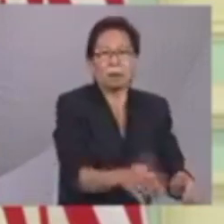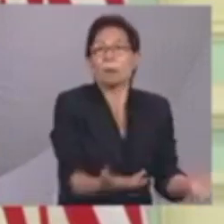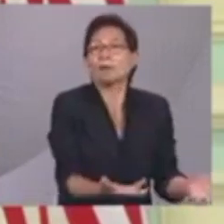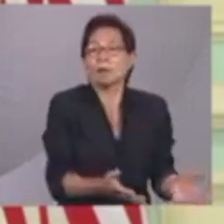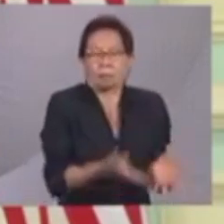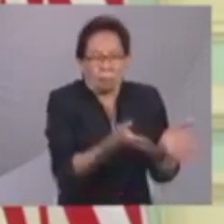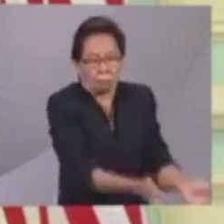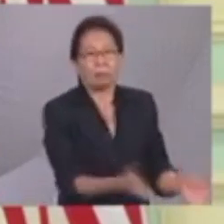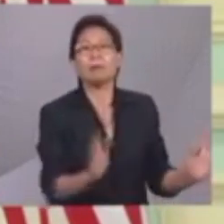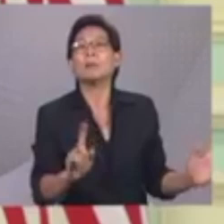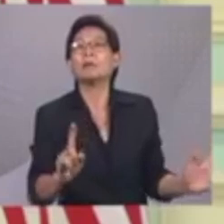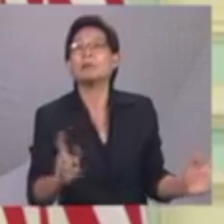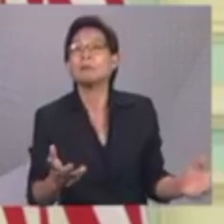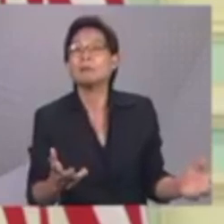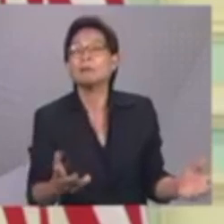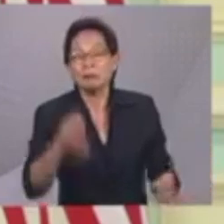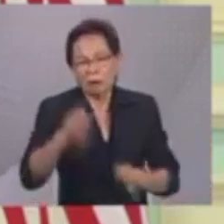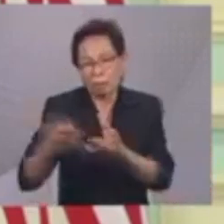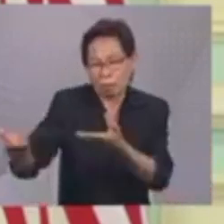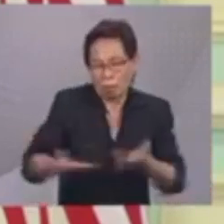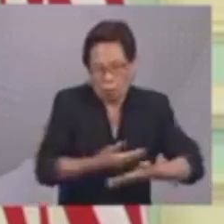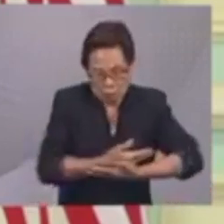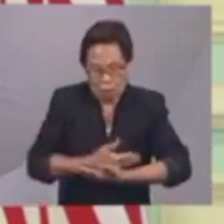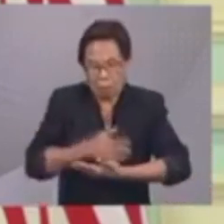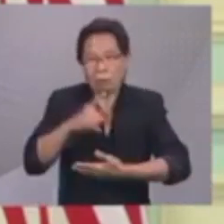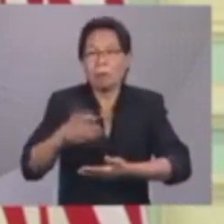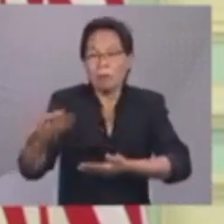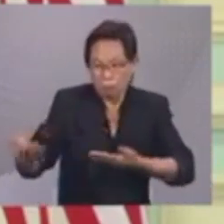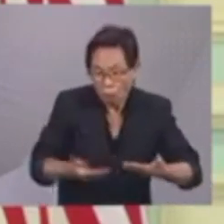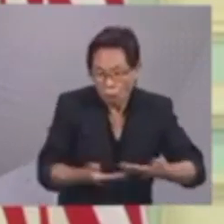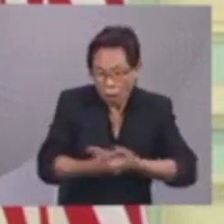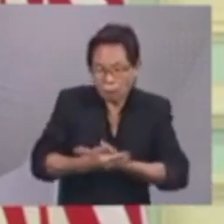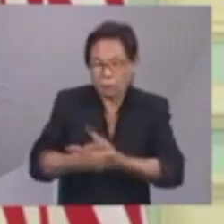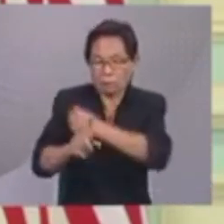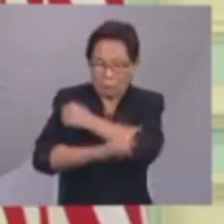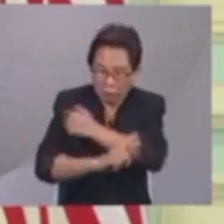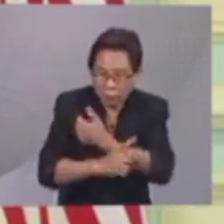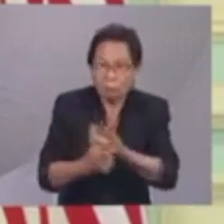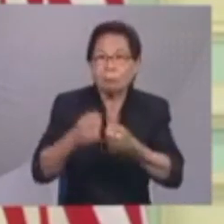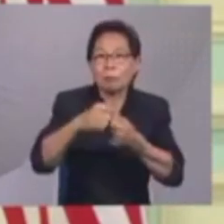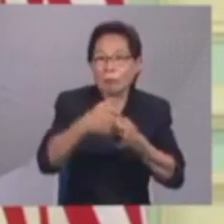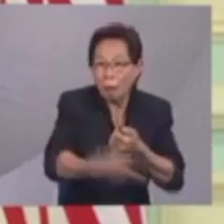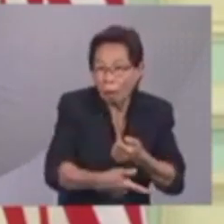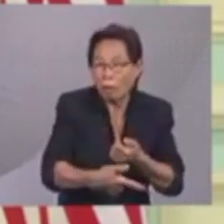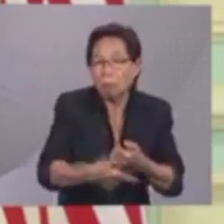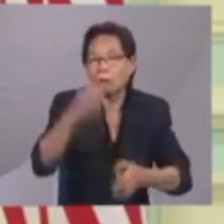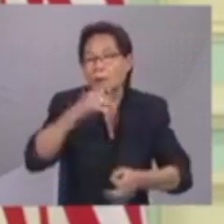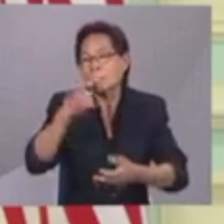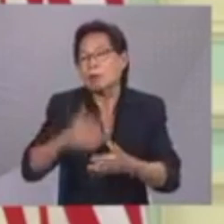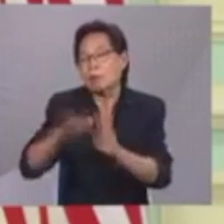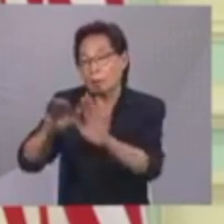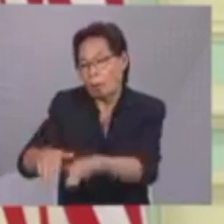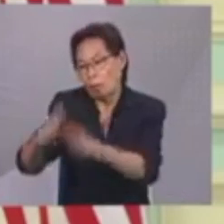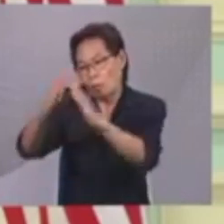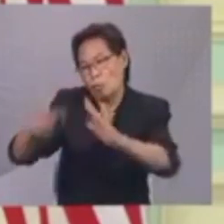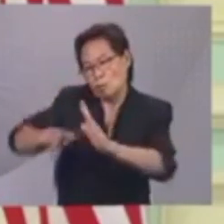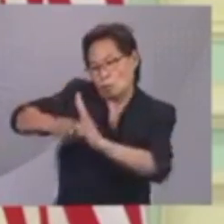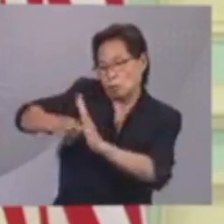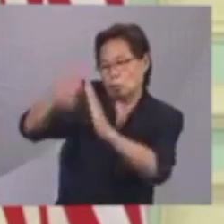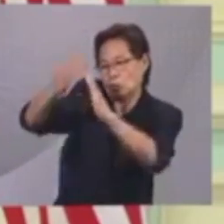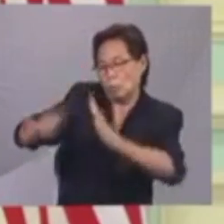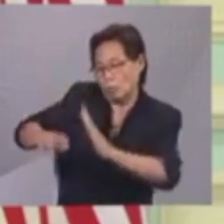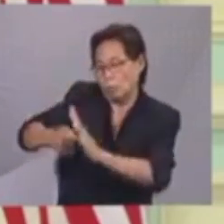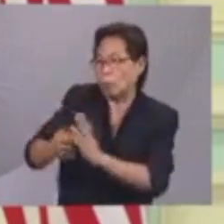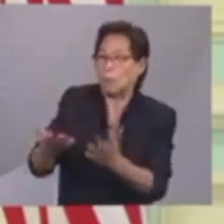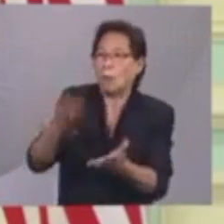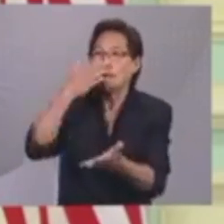contoh? Kalau mereka bawa, mereka kena saman. Kalau tak bawa, kalau dikunci di dalam rumah,